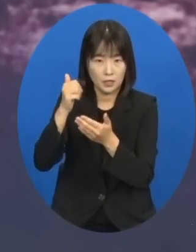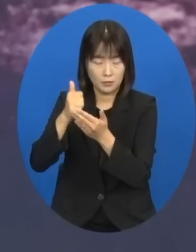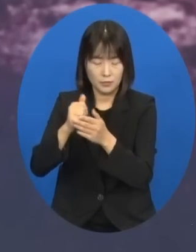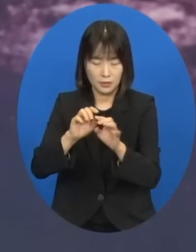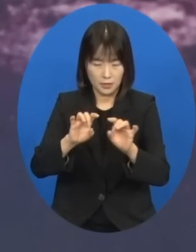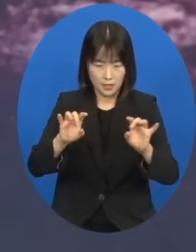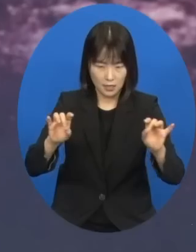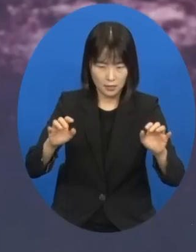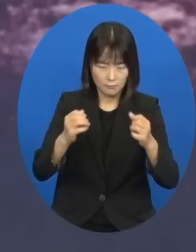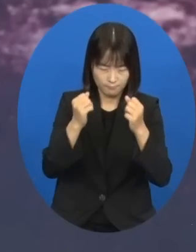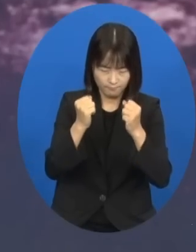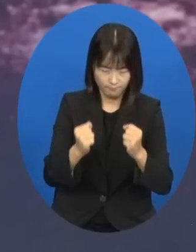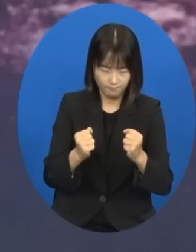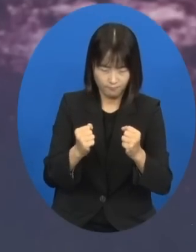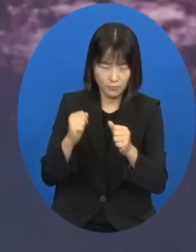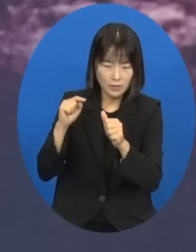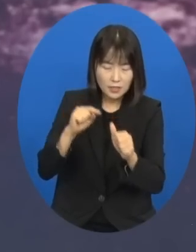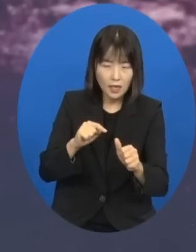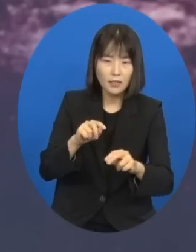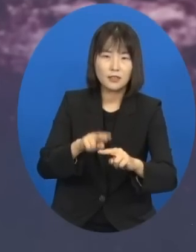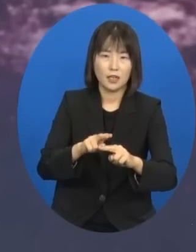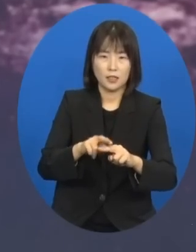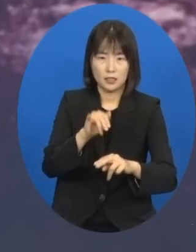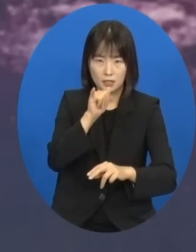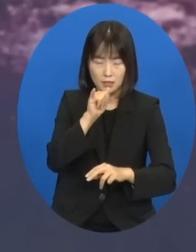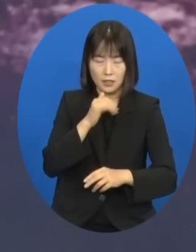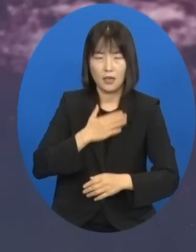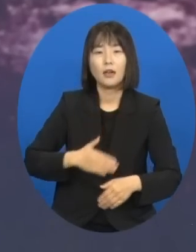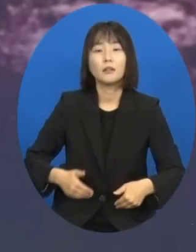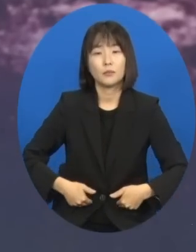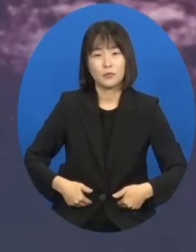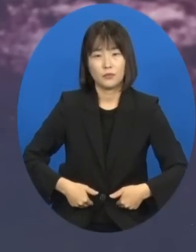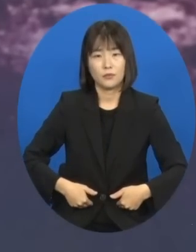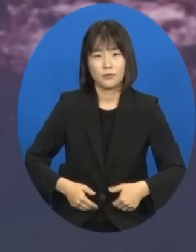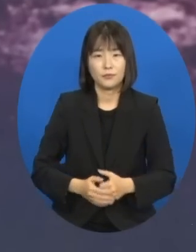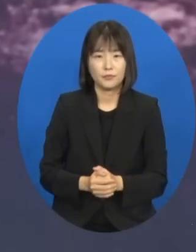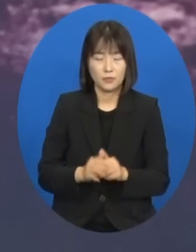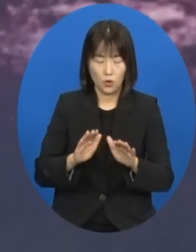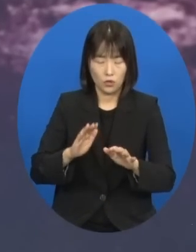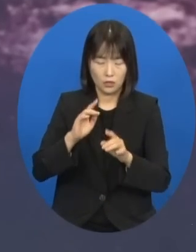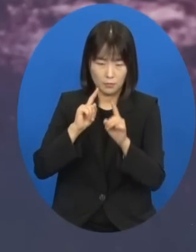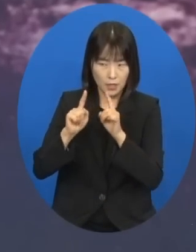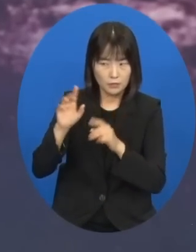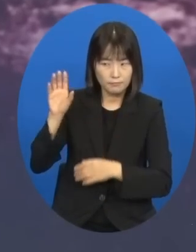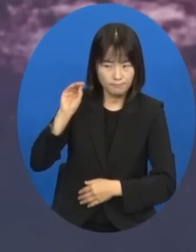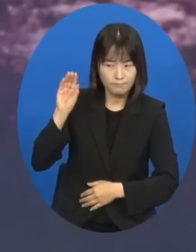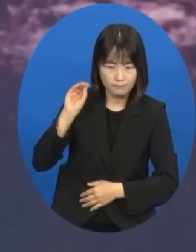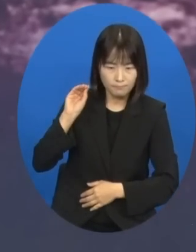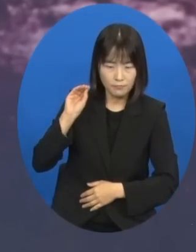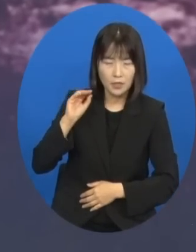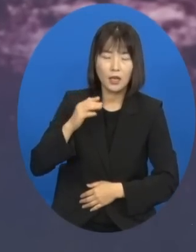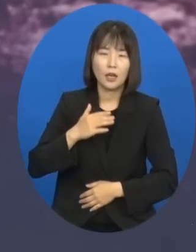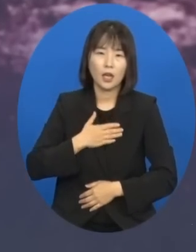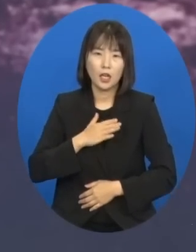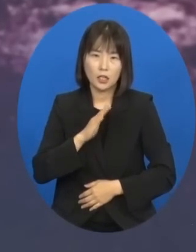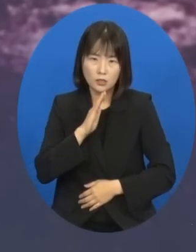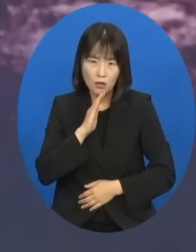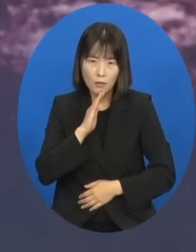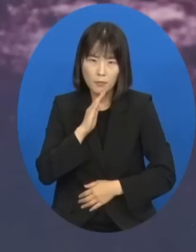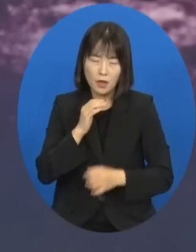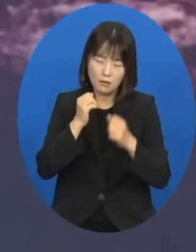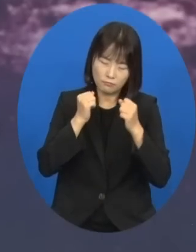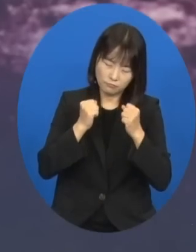머물러 있으라고 하신 자리가 여러분 있다는 걸 아셔야 됩니다. 그러니까 오늘 이 말씀을 들으시고 나서 내가 정말